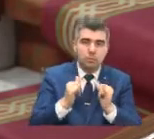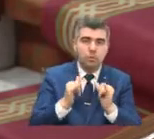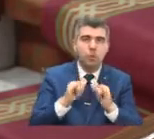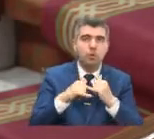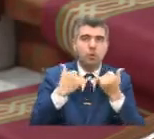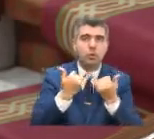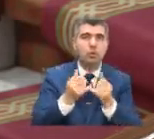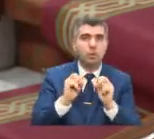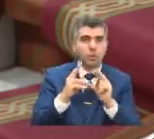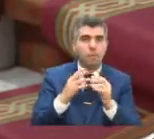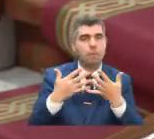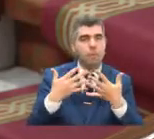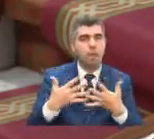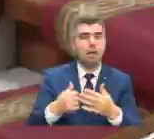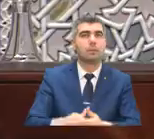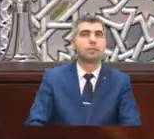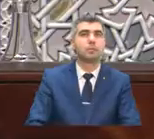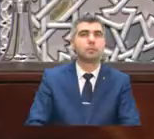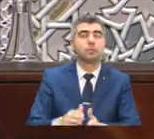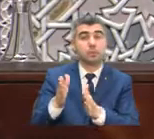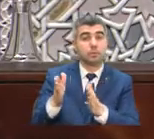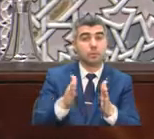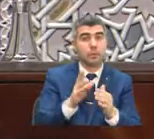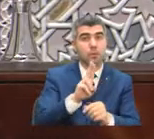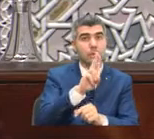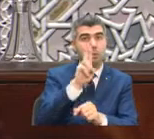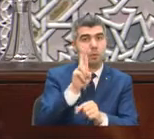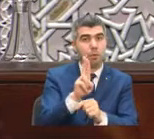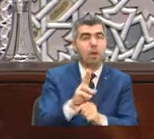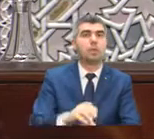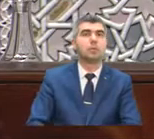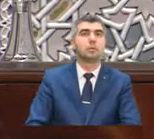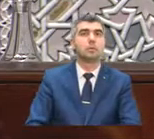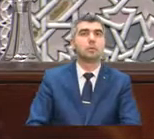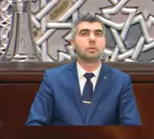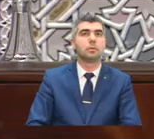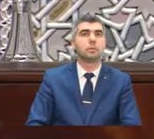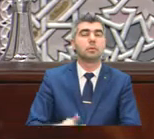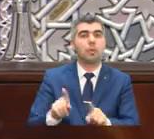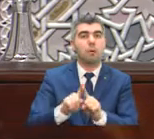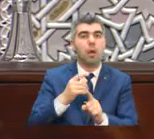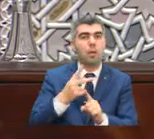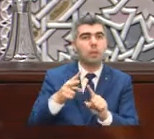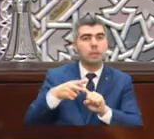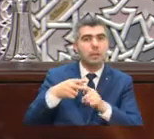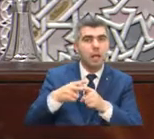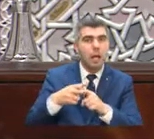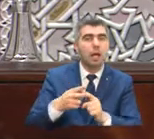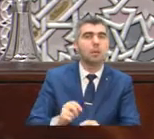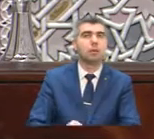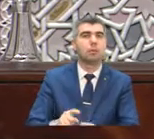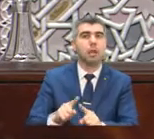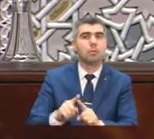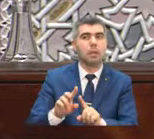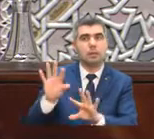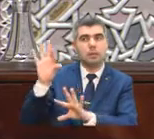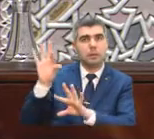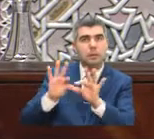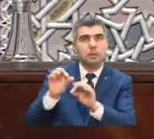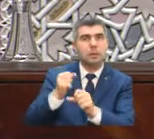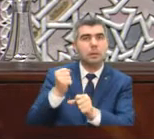الاقتراحات. مرحبا. نمر إلى آخر سؤال في هذا القطاع، وهو حول المنظومة الصناعية وفرص الشغل